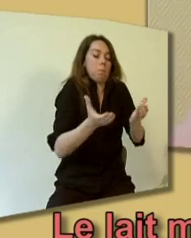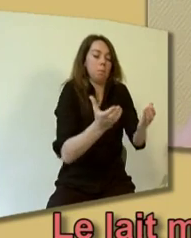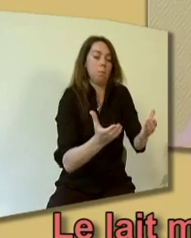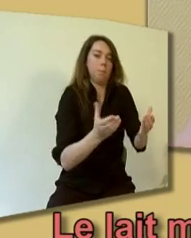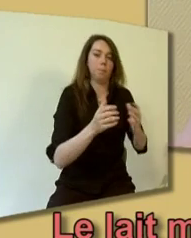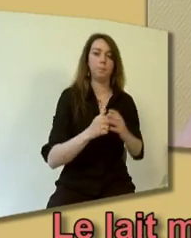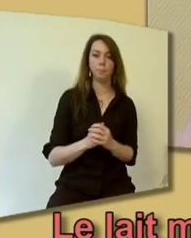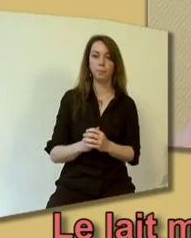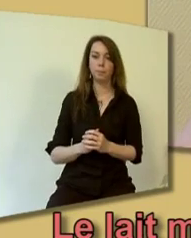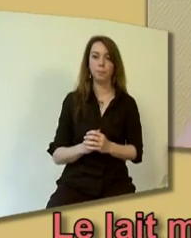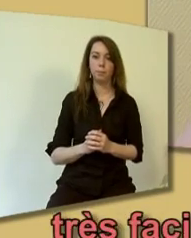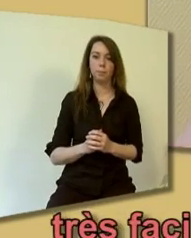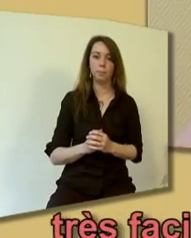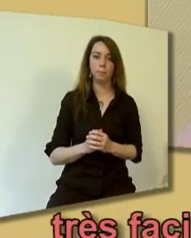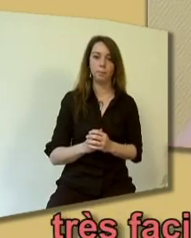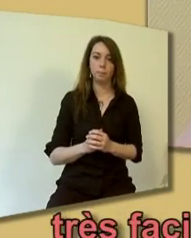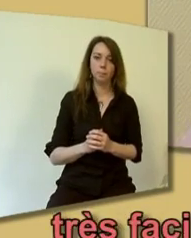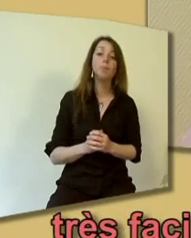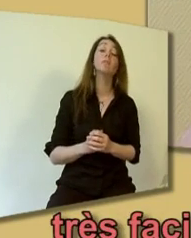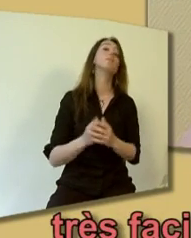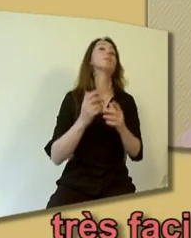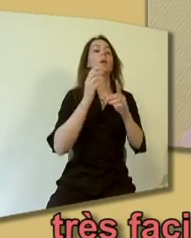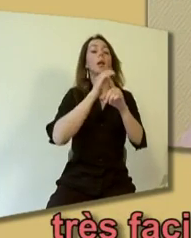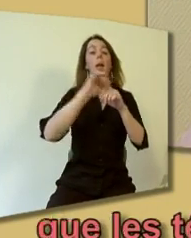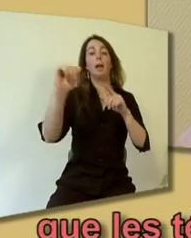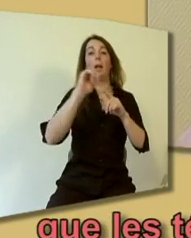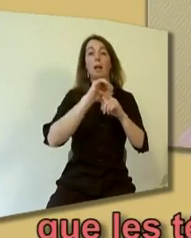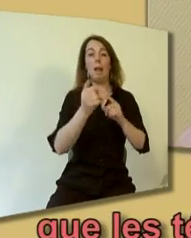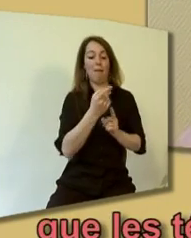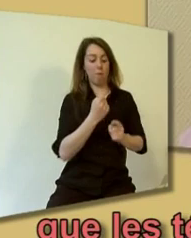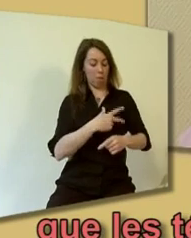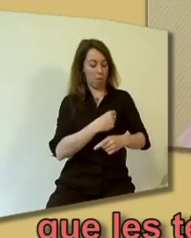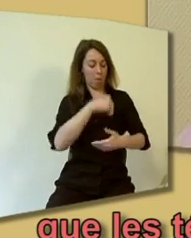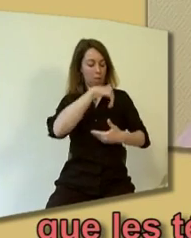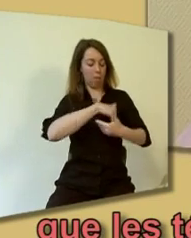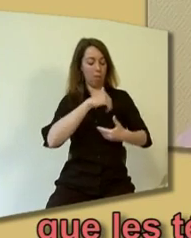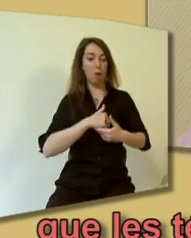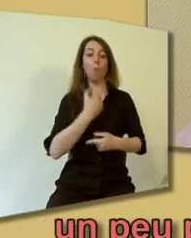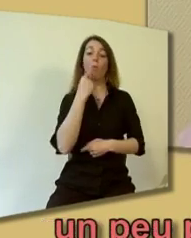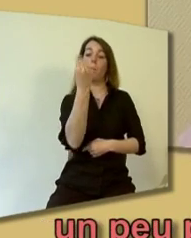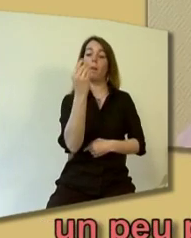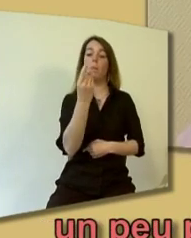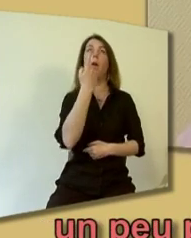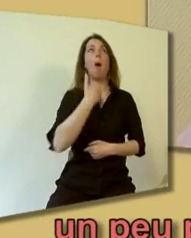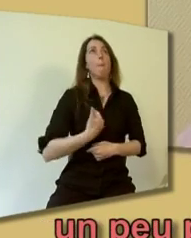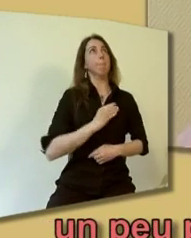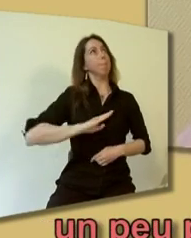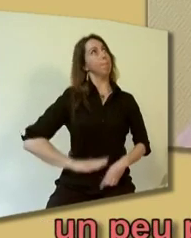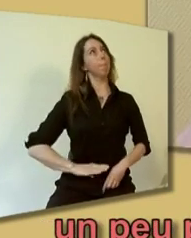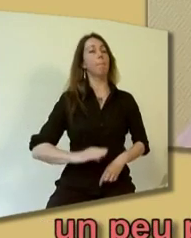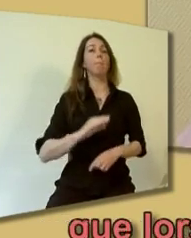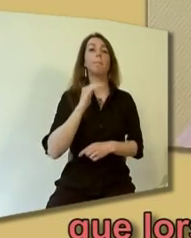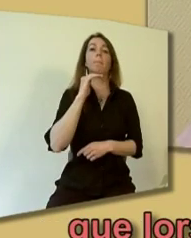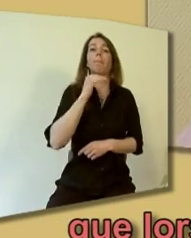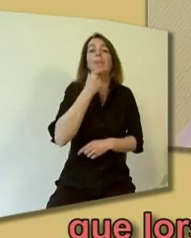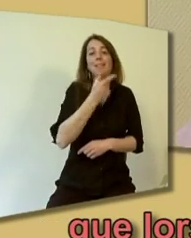Le lait maternel se digère très facilement, ce qui fait que les tétées peuvent